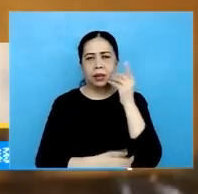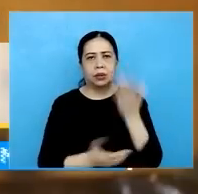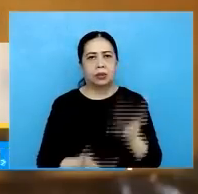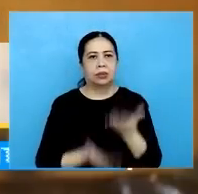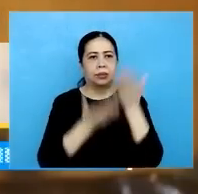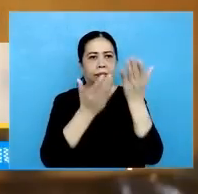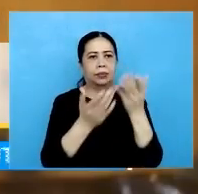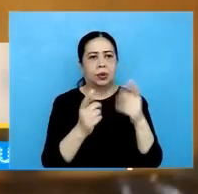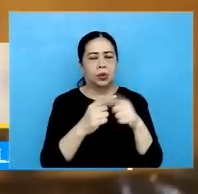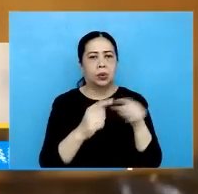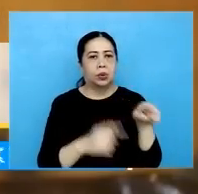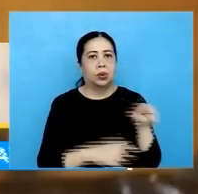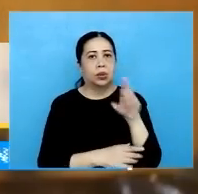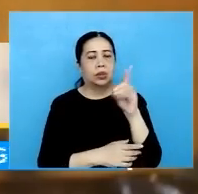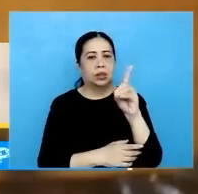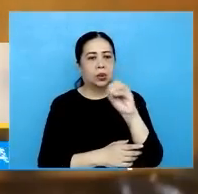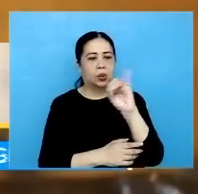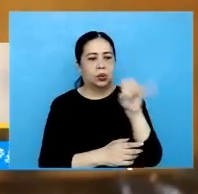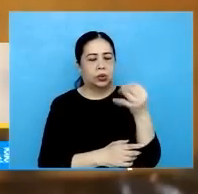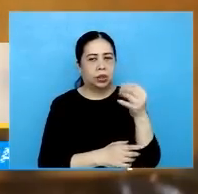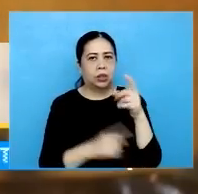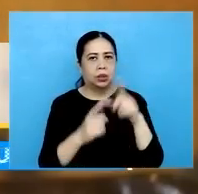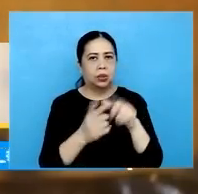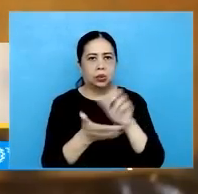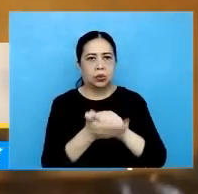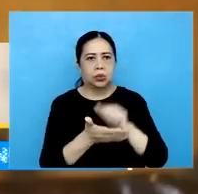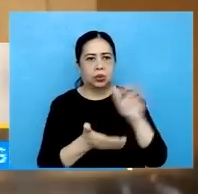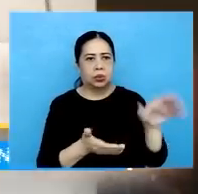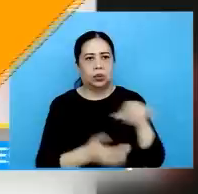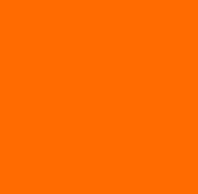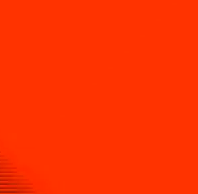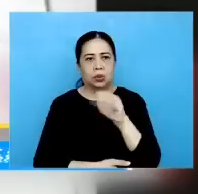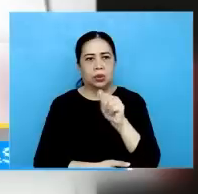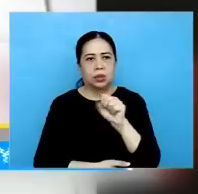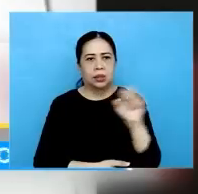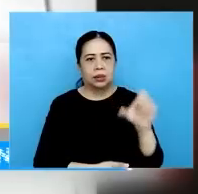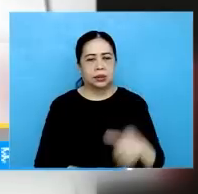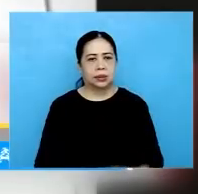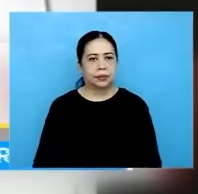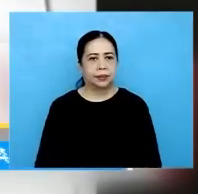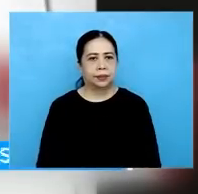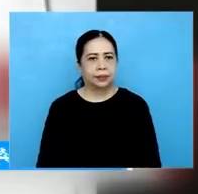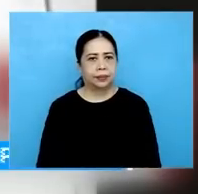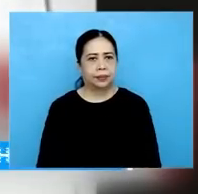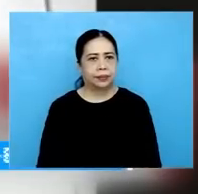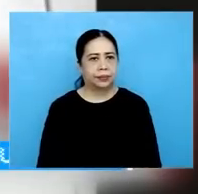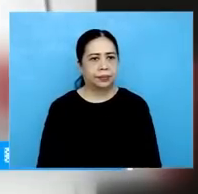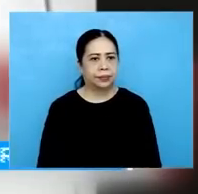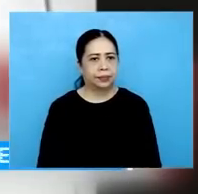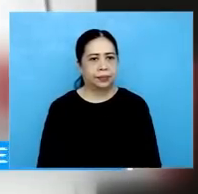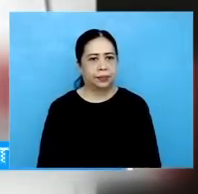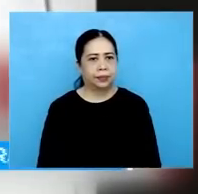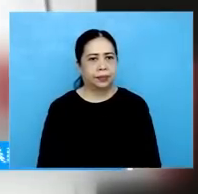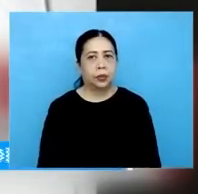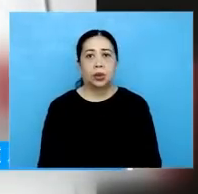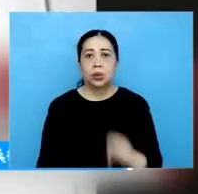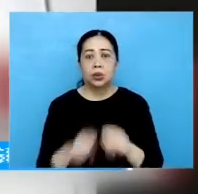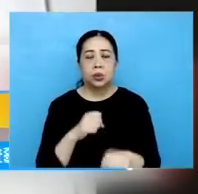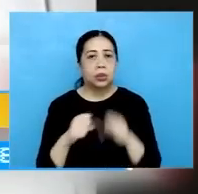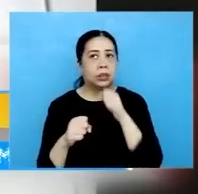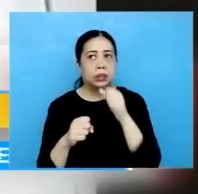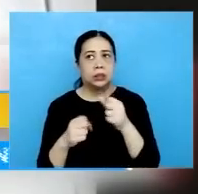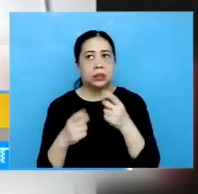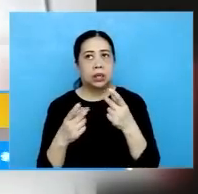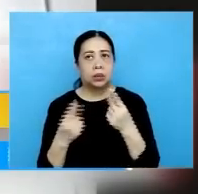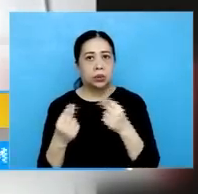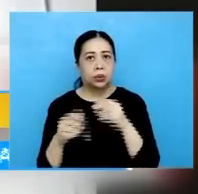petisyon sa Department of Justice para mabasura ang kaso. So it was not done in a house of worship